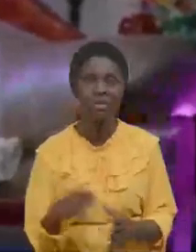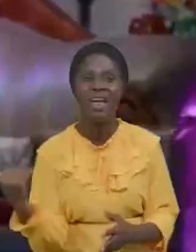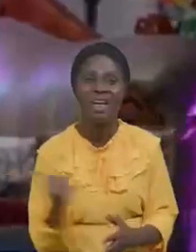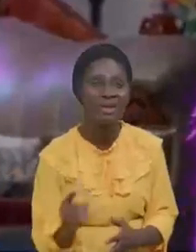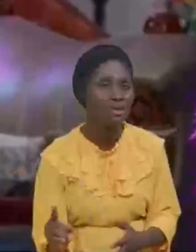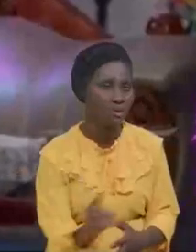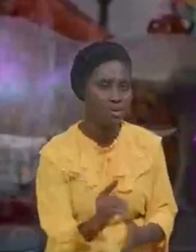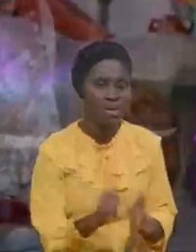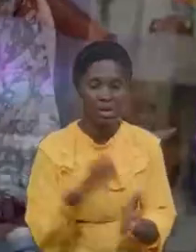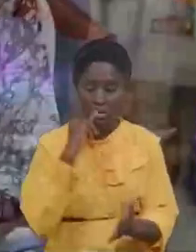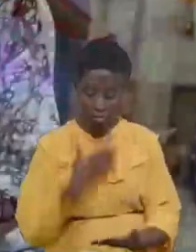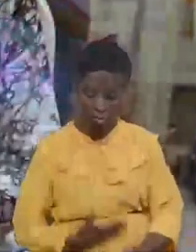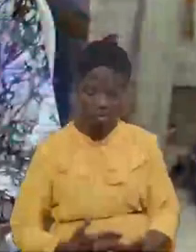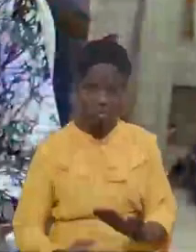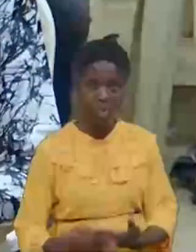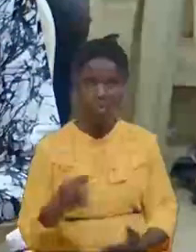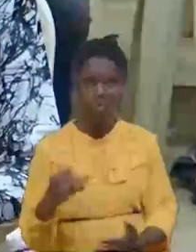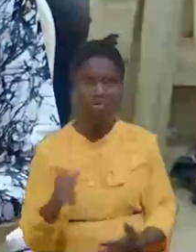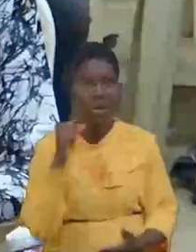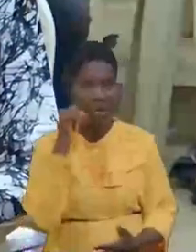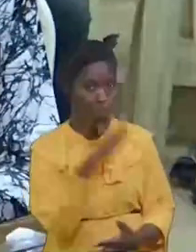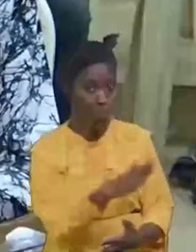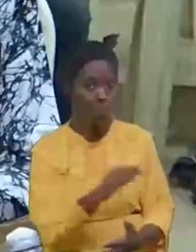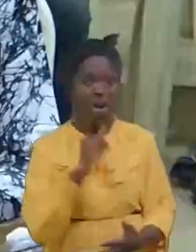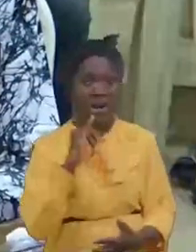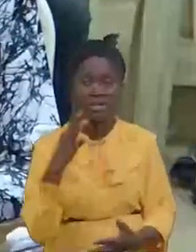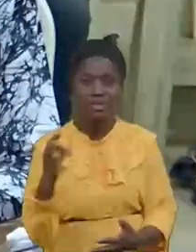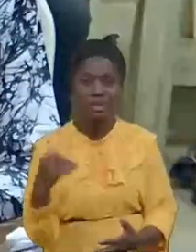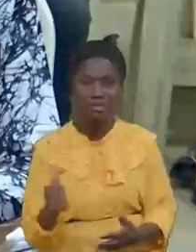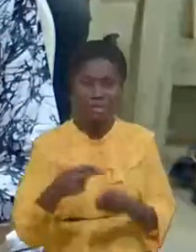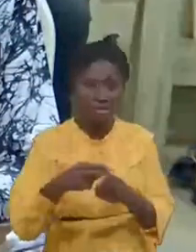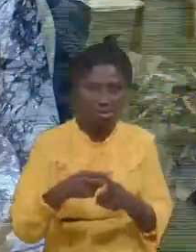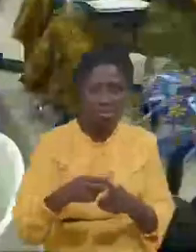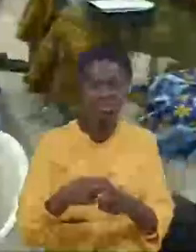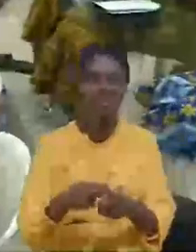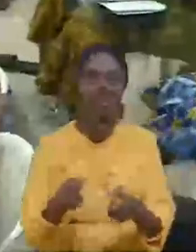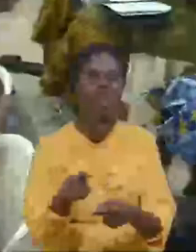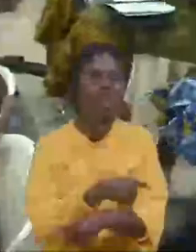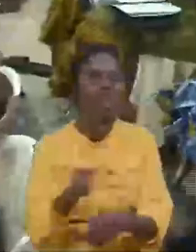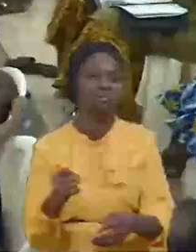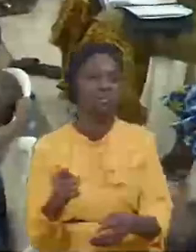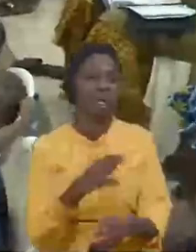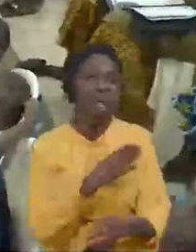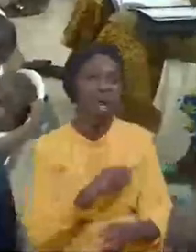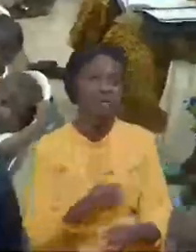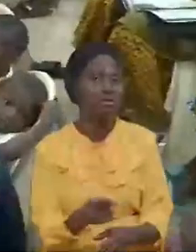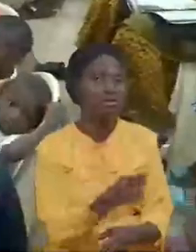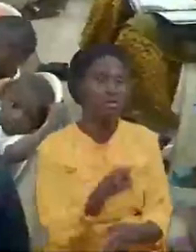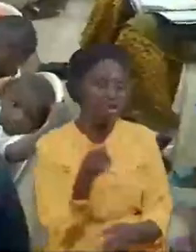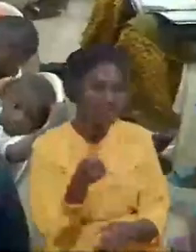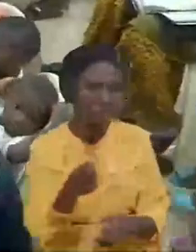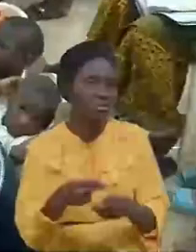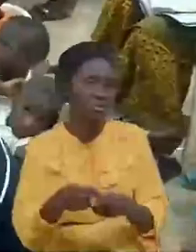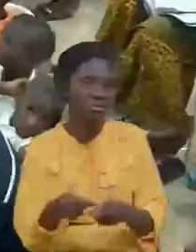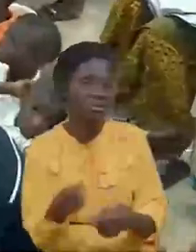tous ceux qui sont nés d'une femme. L'homme né de la femme, sa vie est courte. Et